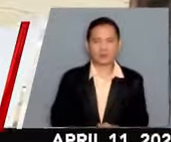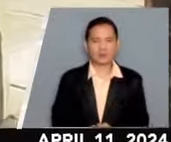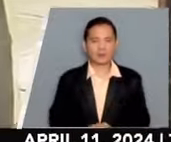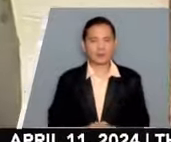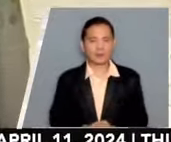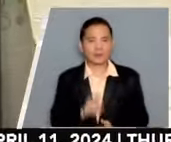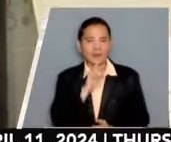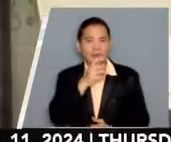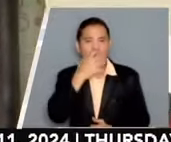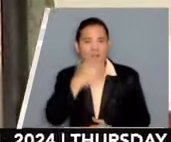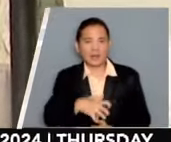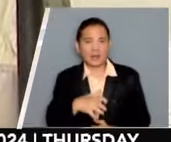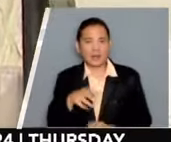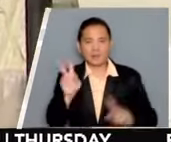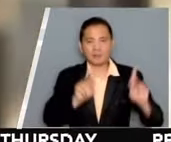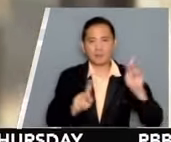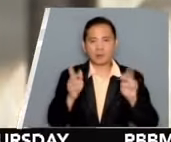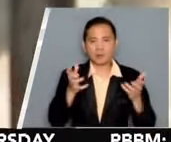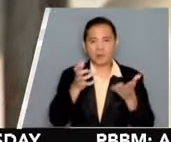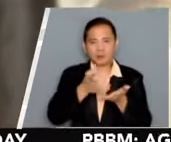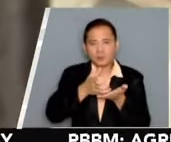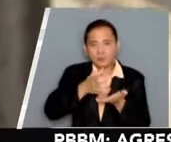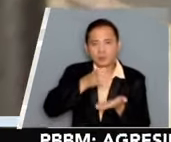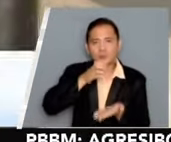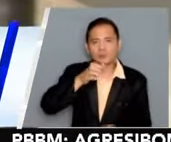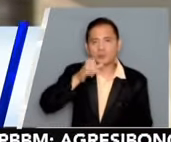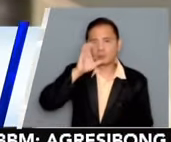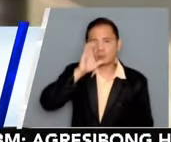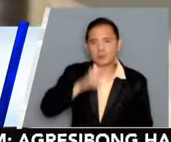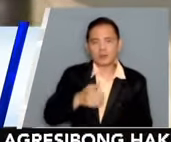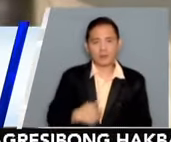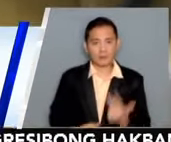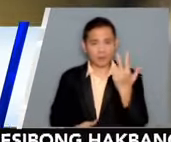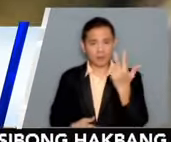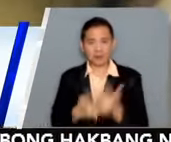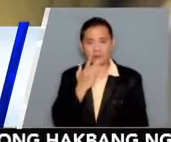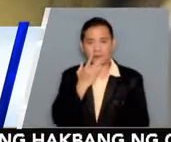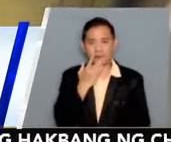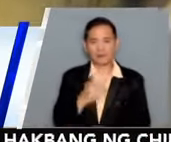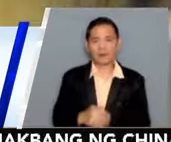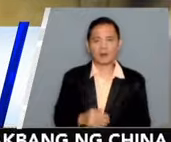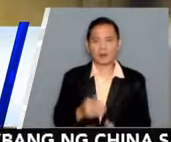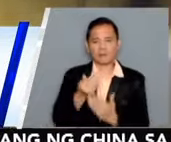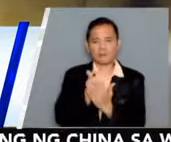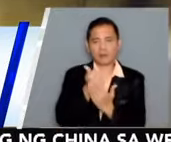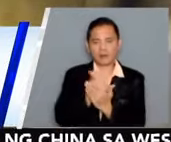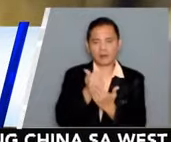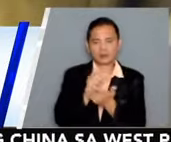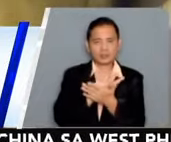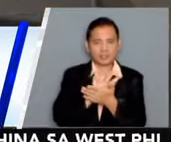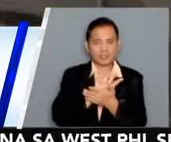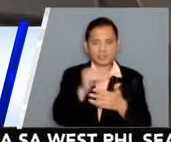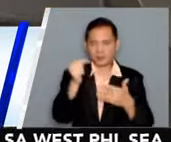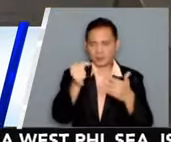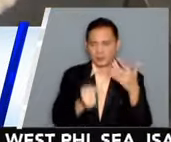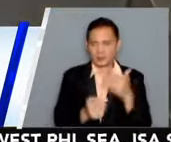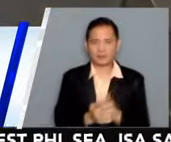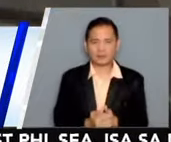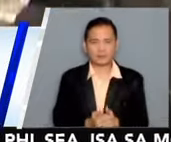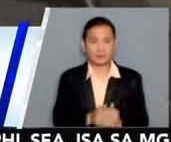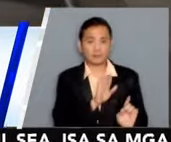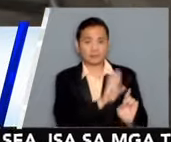Ang 3 flavor na to ay avocado, cheese, mango po. Kung sold out daw ang paninda ni Jomal,